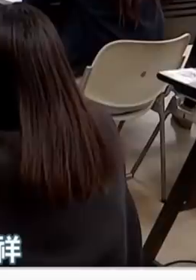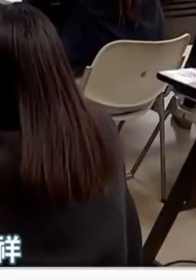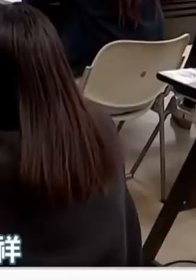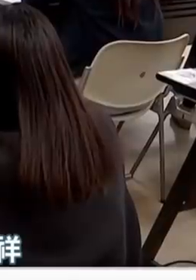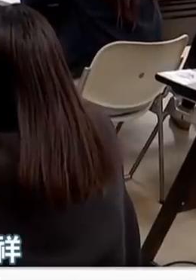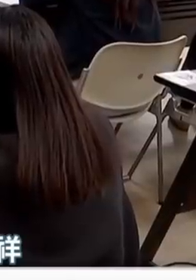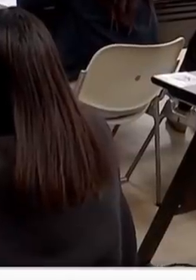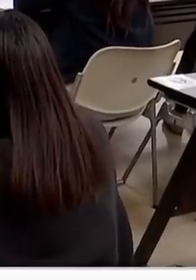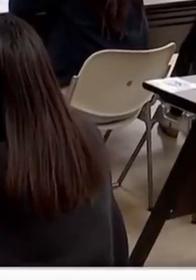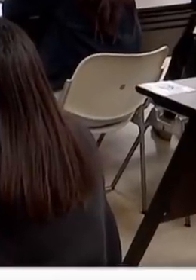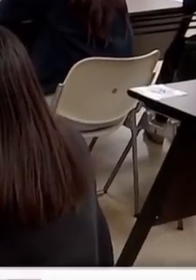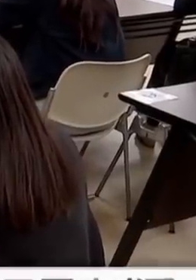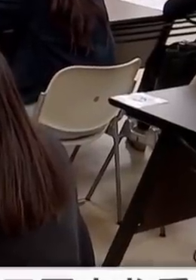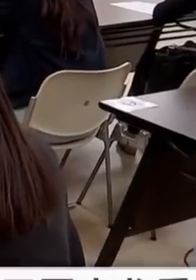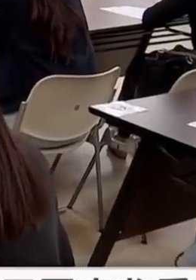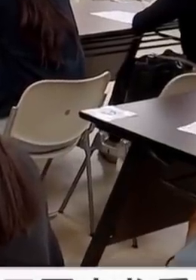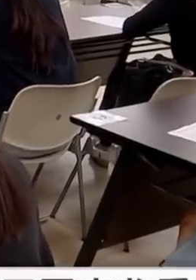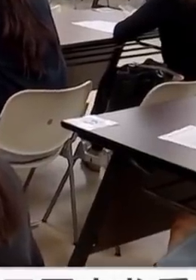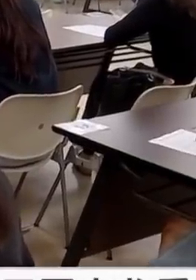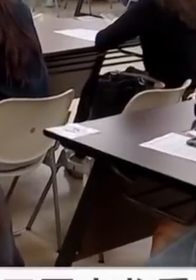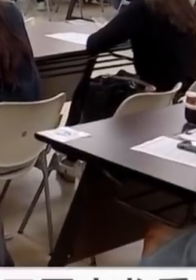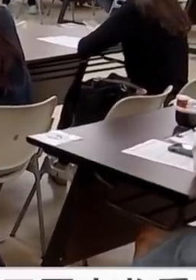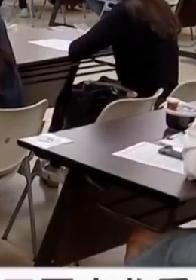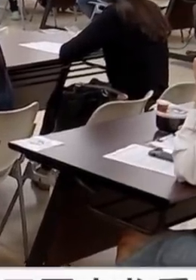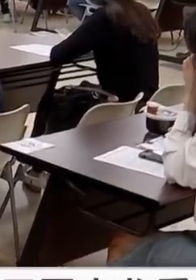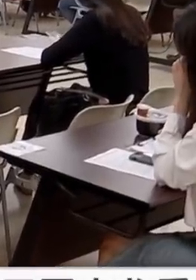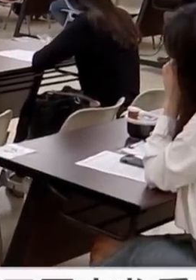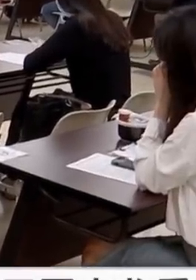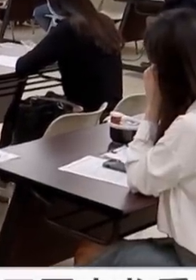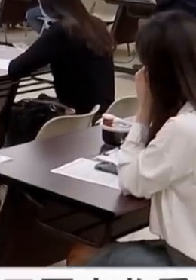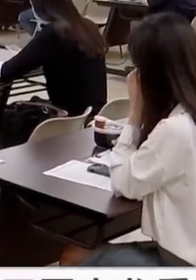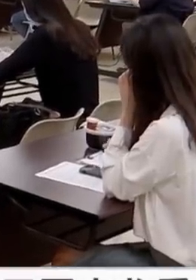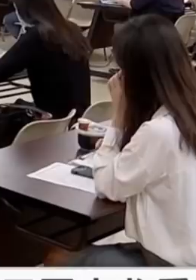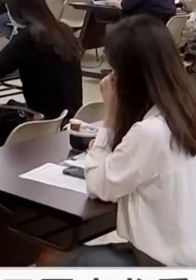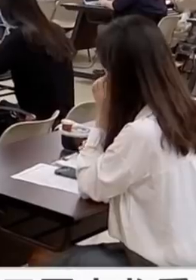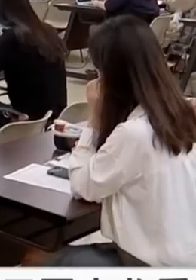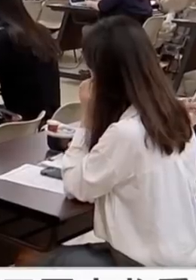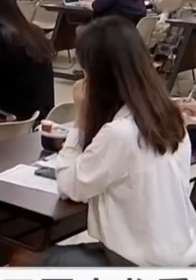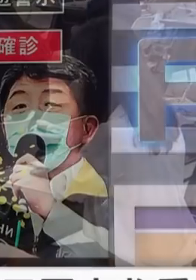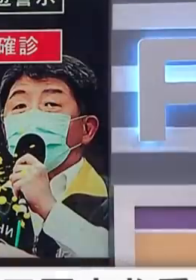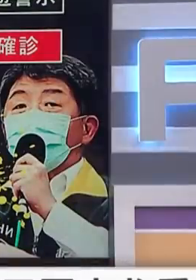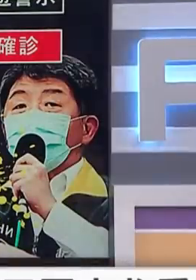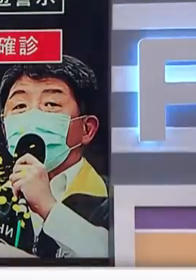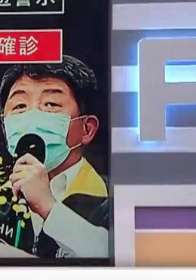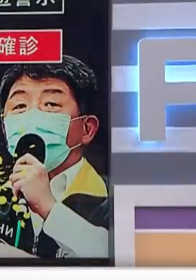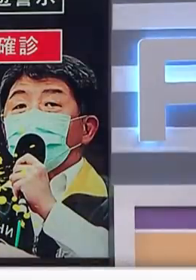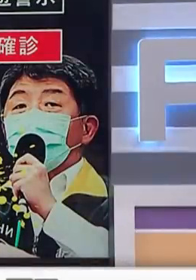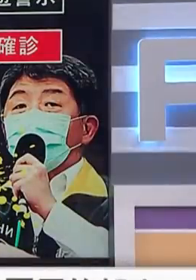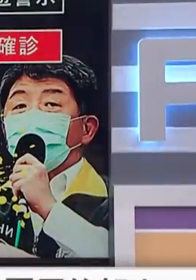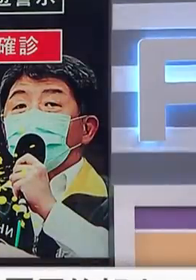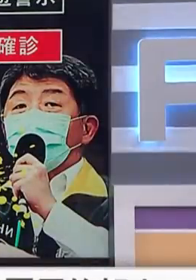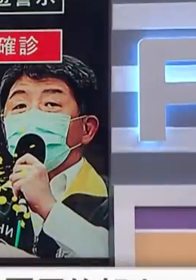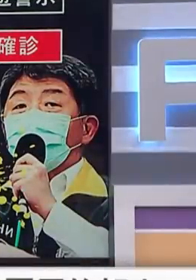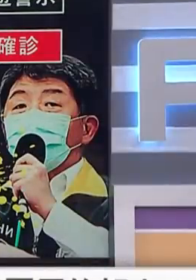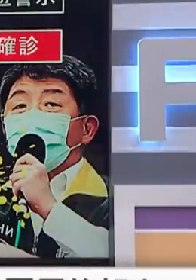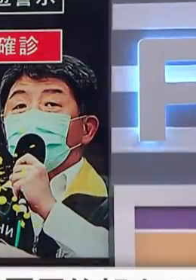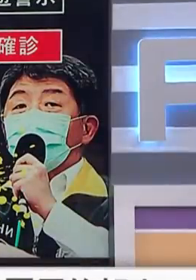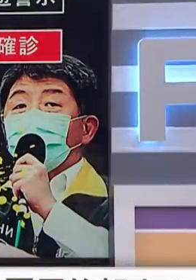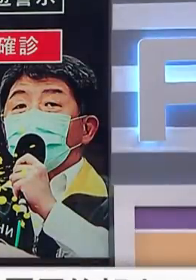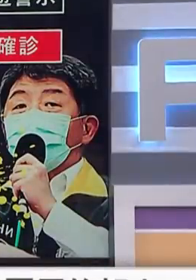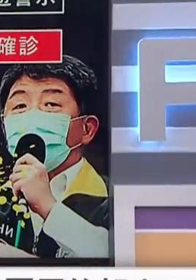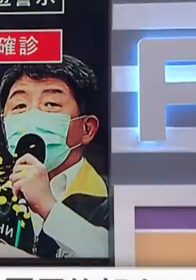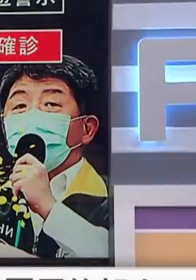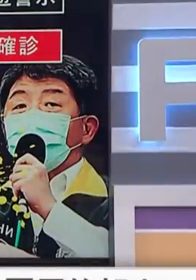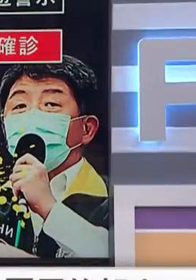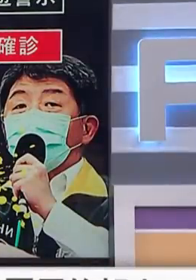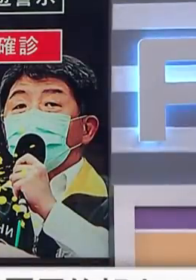役。 100天对抗疫情的经验，也成为防疫人员回忆的共同画面。 哦，真的，这100天来，其实大家